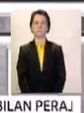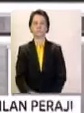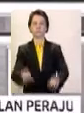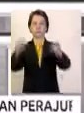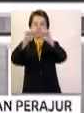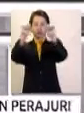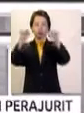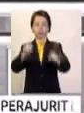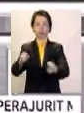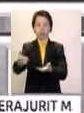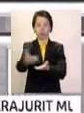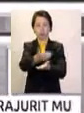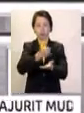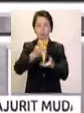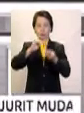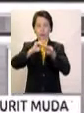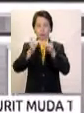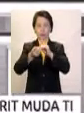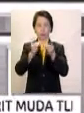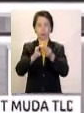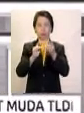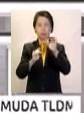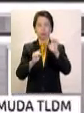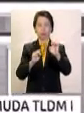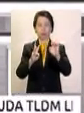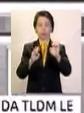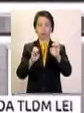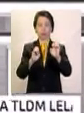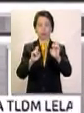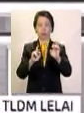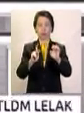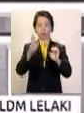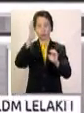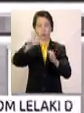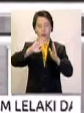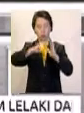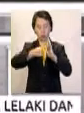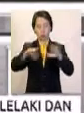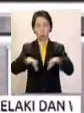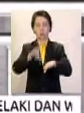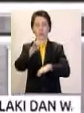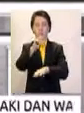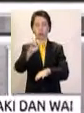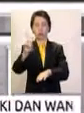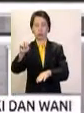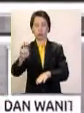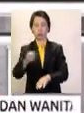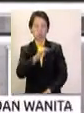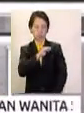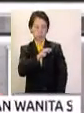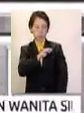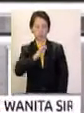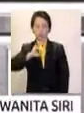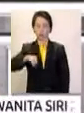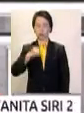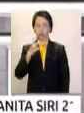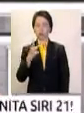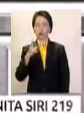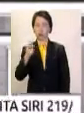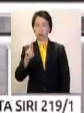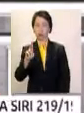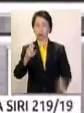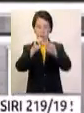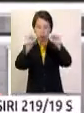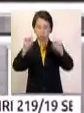Sistem Perolehan Digital Penuh atau e-works akan dilaksana menjelang 2020. Menteri Kerja Raya Baru Bian berkata